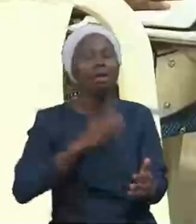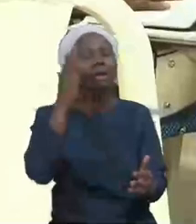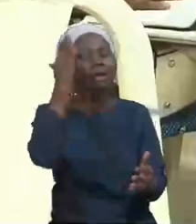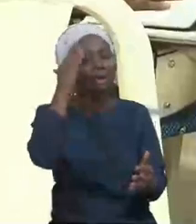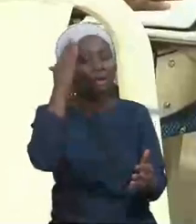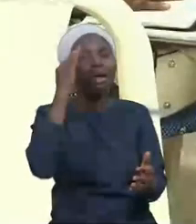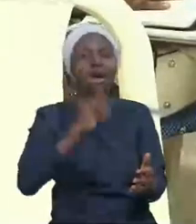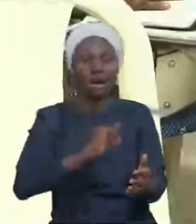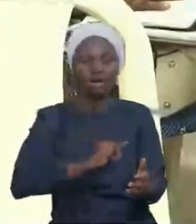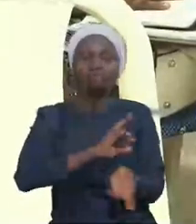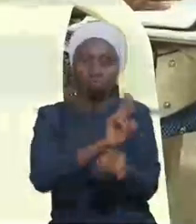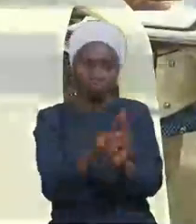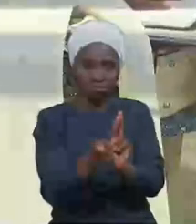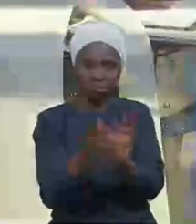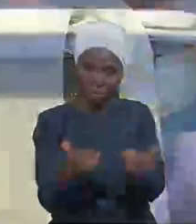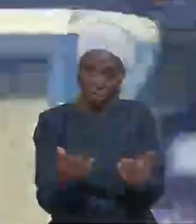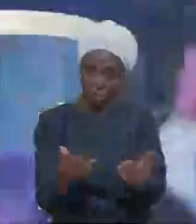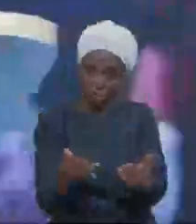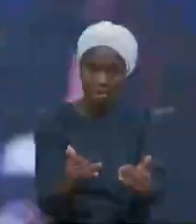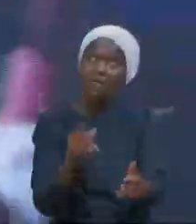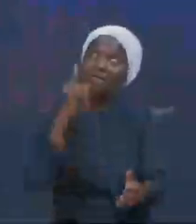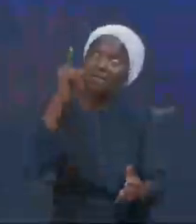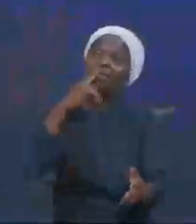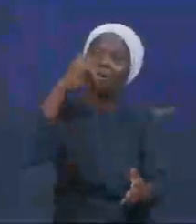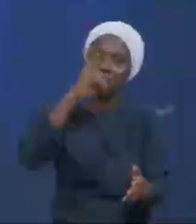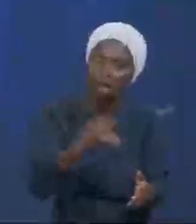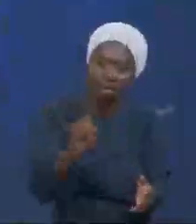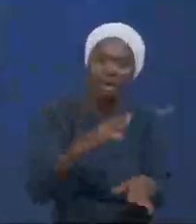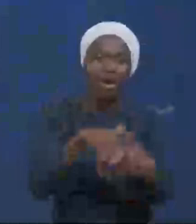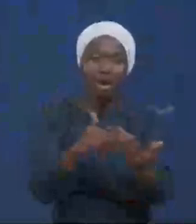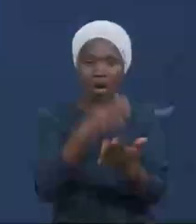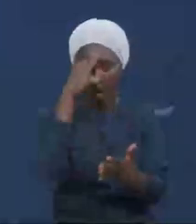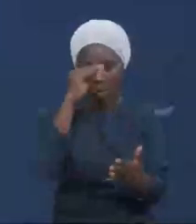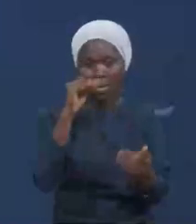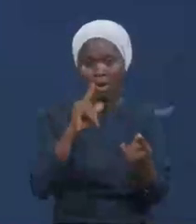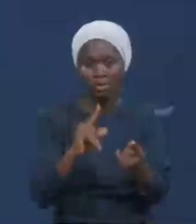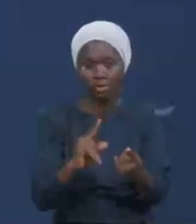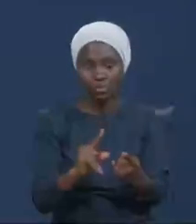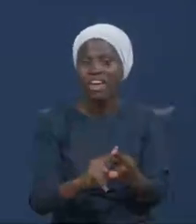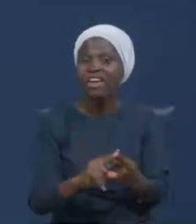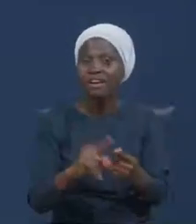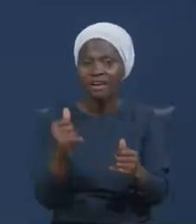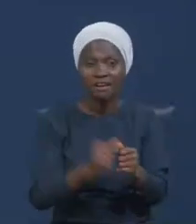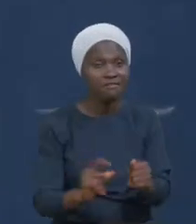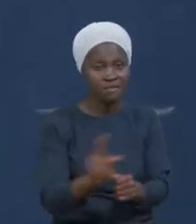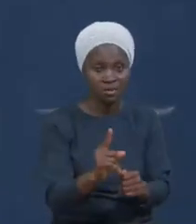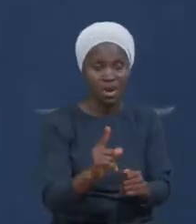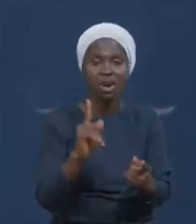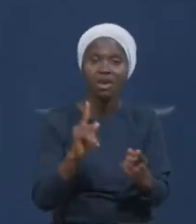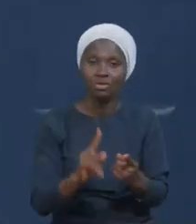repens. Maintenant, il annonce à tous les hommes, en tout lieu, à faire